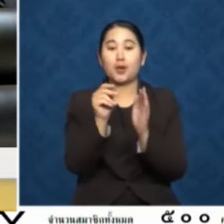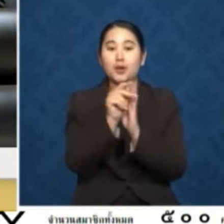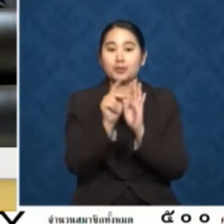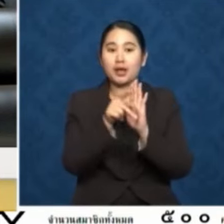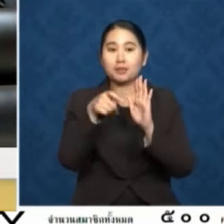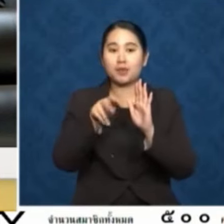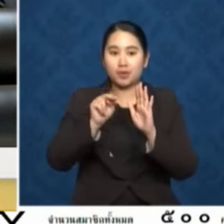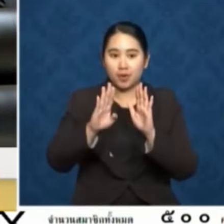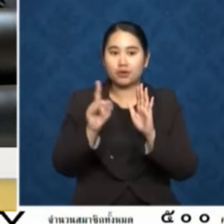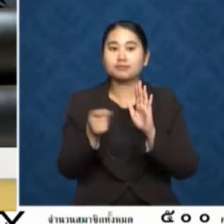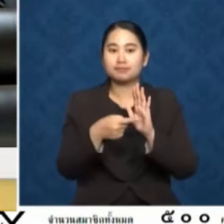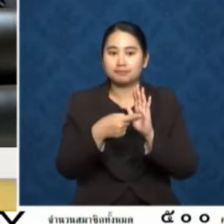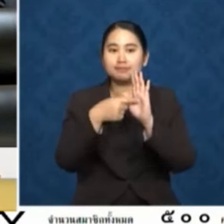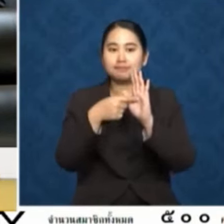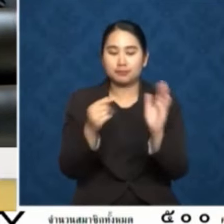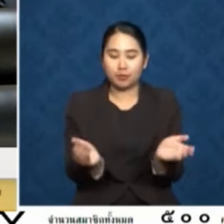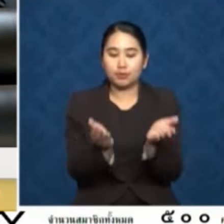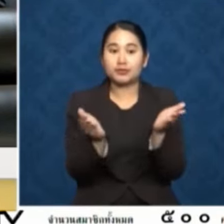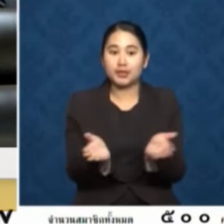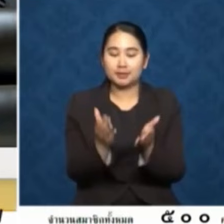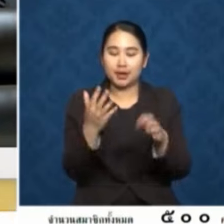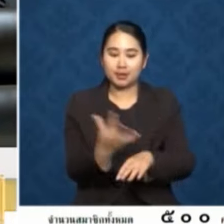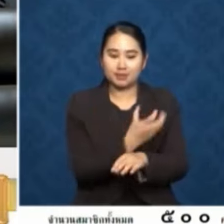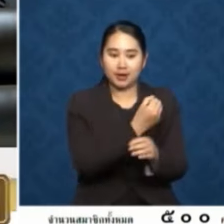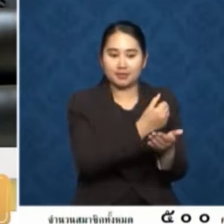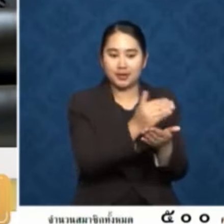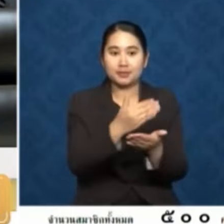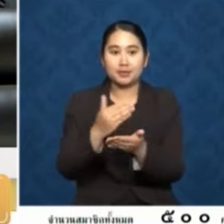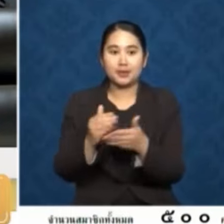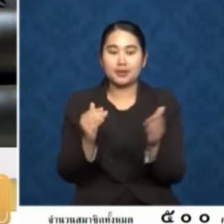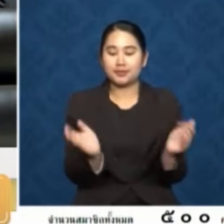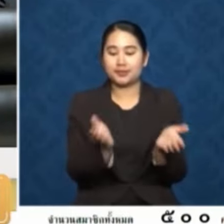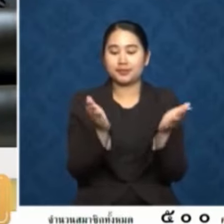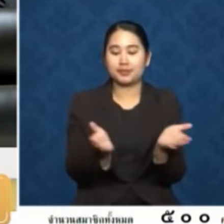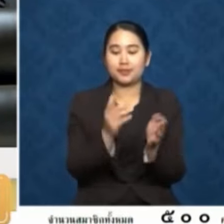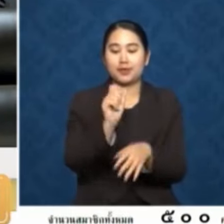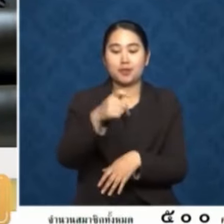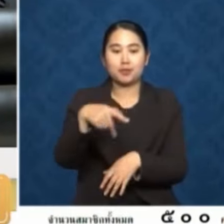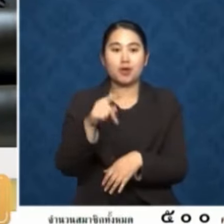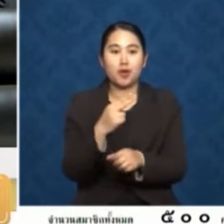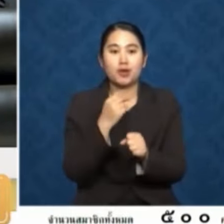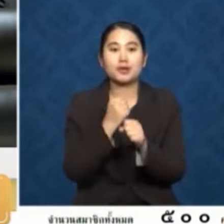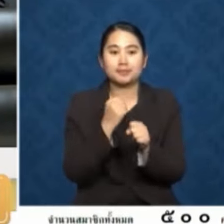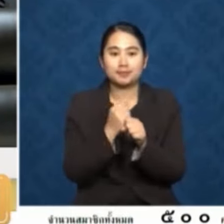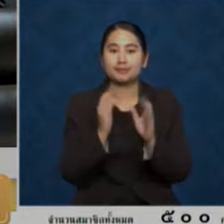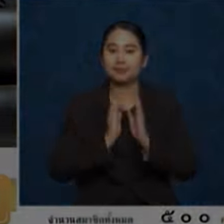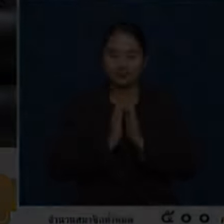ให้มีการส่งเสริมการกระจายอำนาจและส่งเสริมองค์กรปกครองท้องถิ่นให้มากที่สุดครับขอบคุณมากครับ